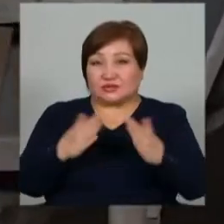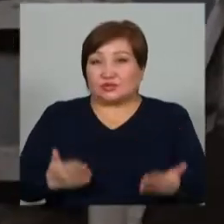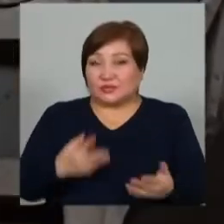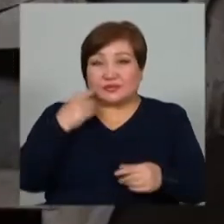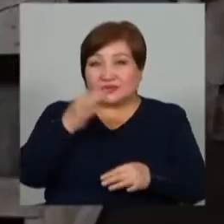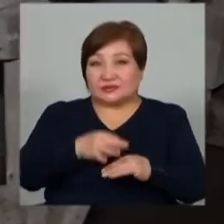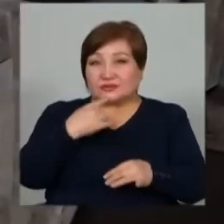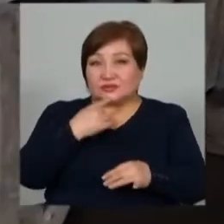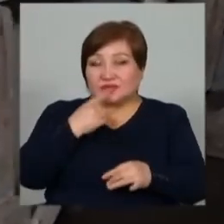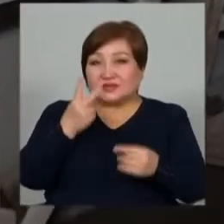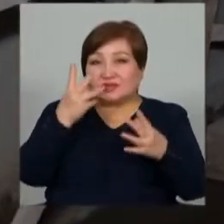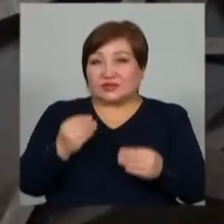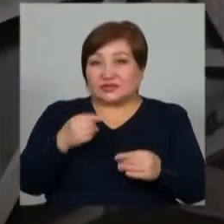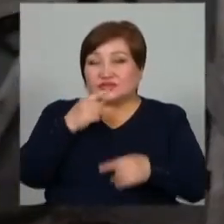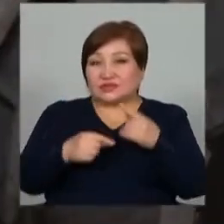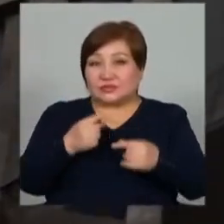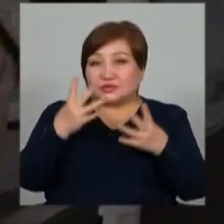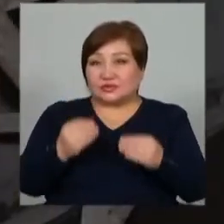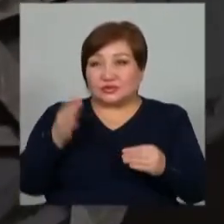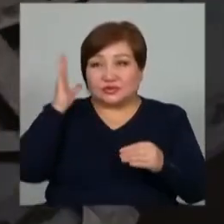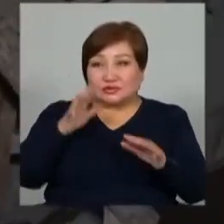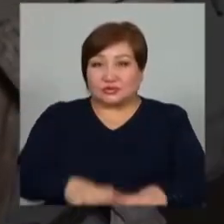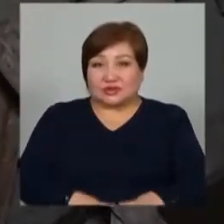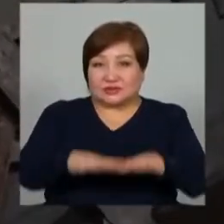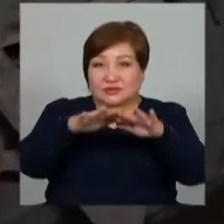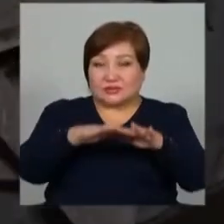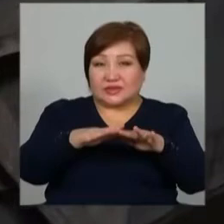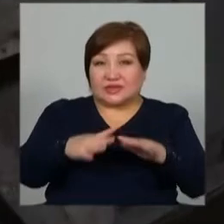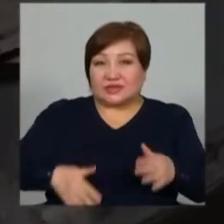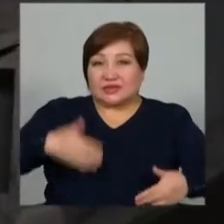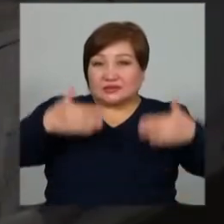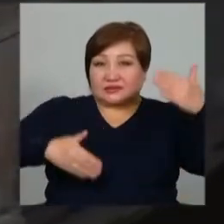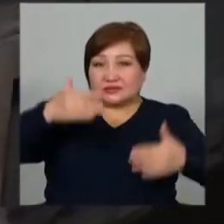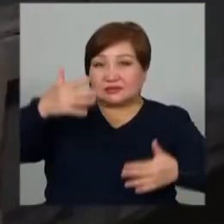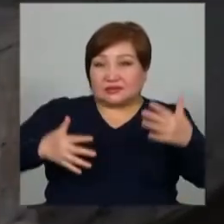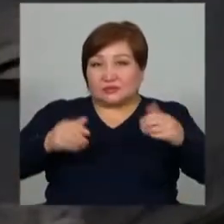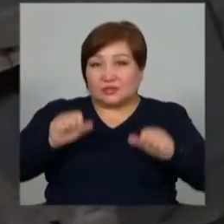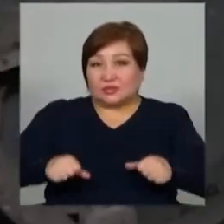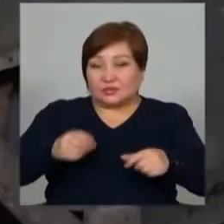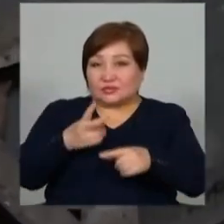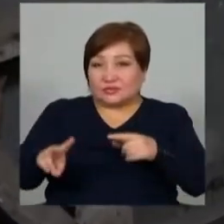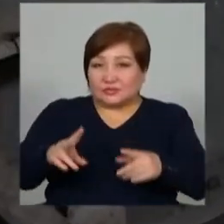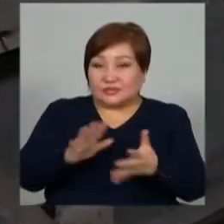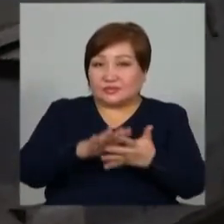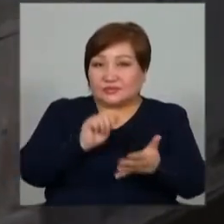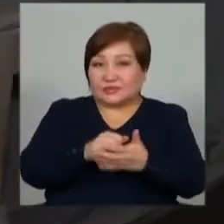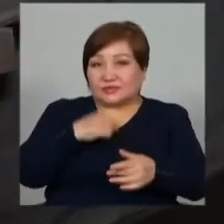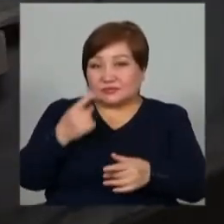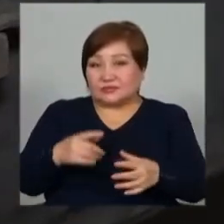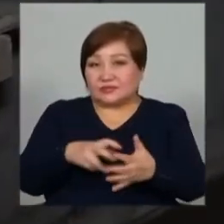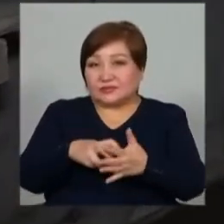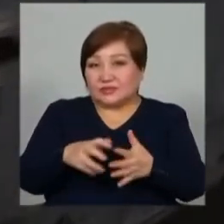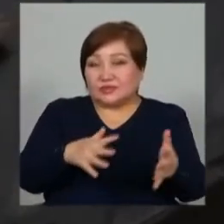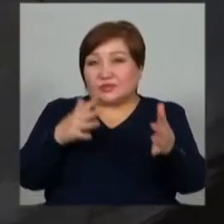күннің бірінде мұнда су жиналып, қабырға қисая ма деп тұрғындар қорқып отыр. Ал жауапты ақжағалыларға жүгіне қалсақ,